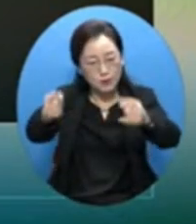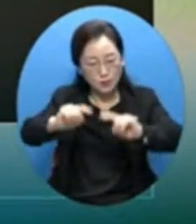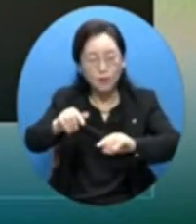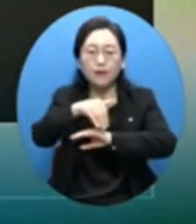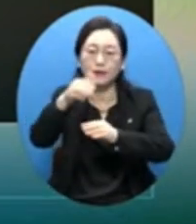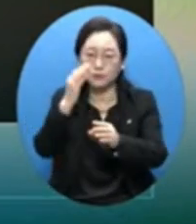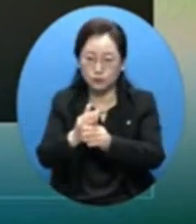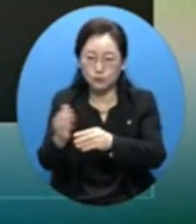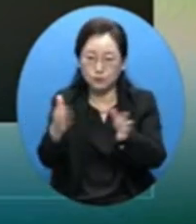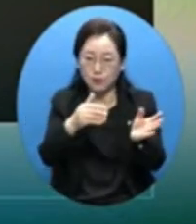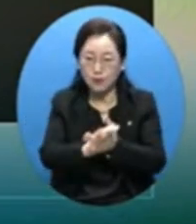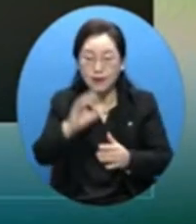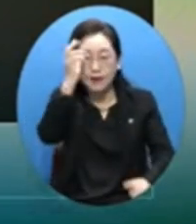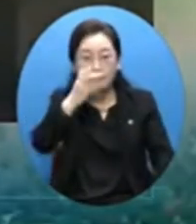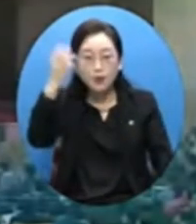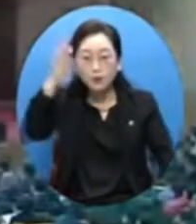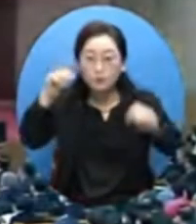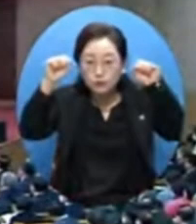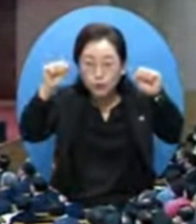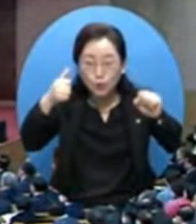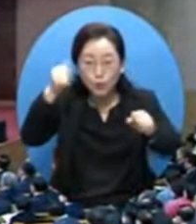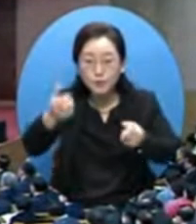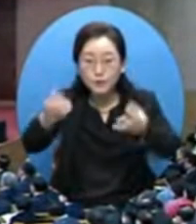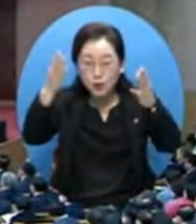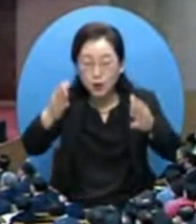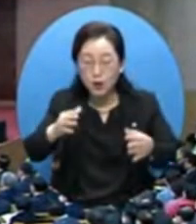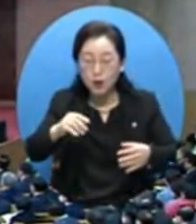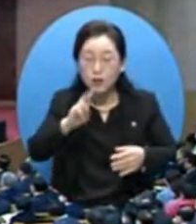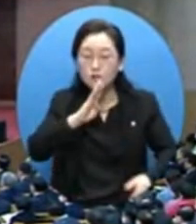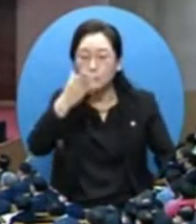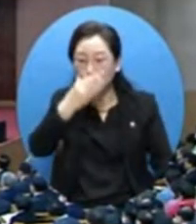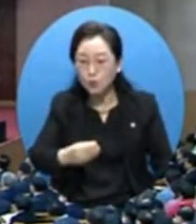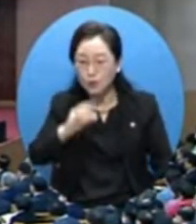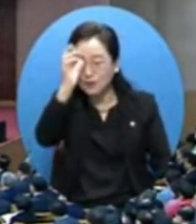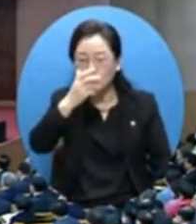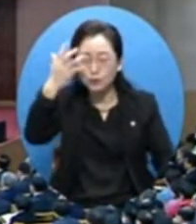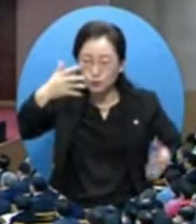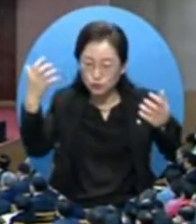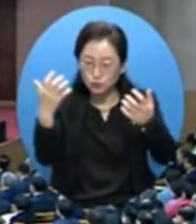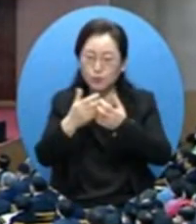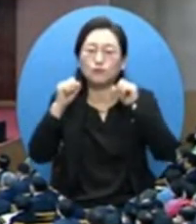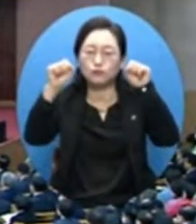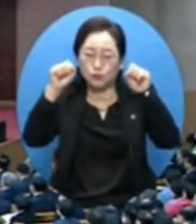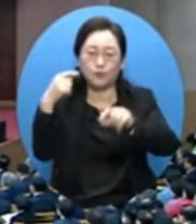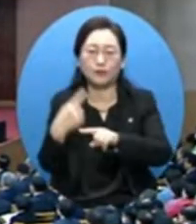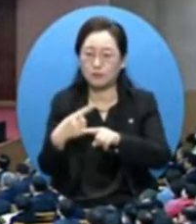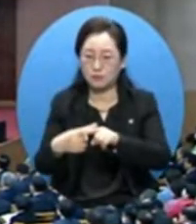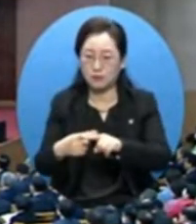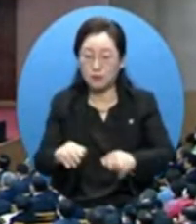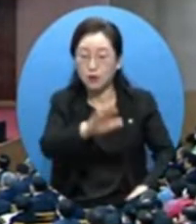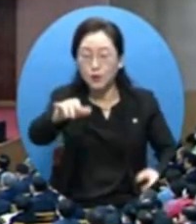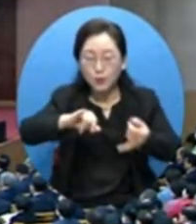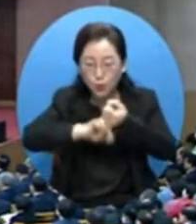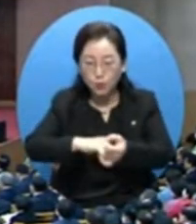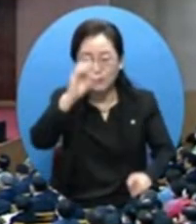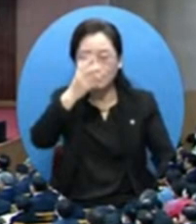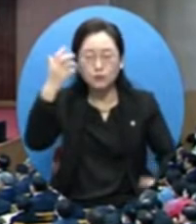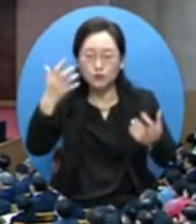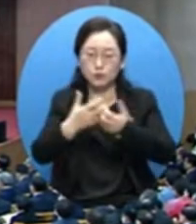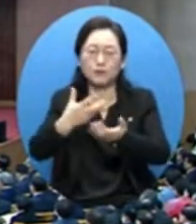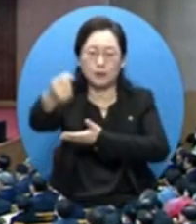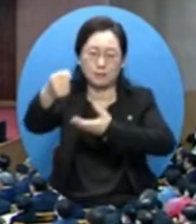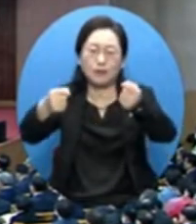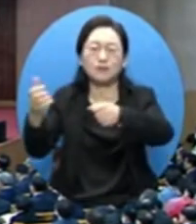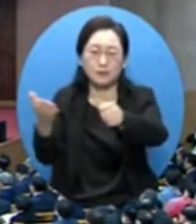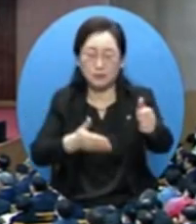희망은 성령운동, 오순절 운동, 우리 순복음 성령충만 운동인 것입니다. 우리가 성령 충만을 반드시 받아야 됩니다. 성령 충만을 받아도